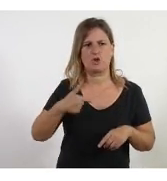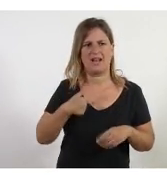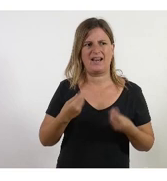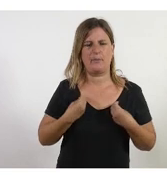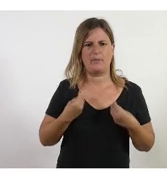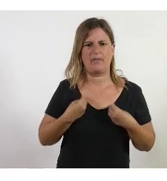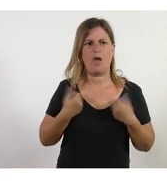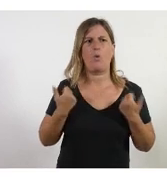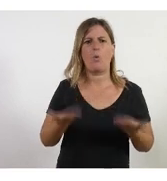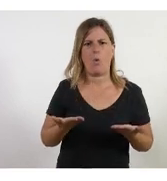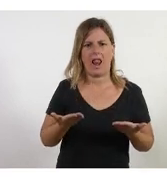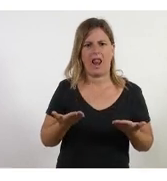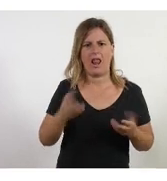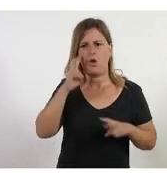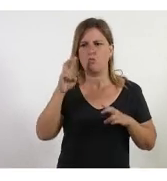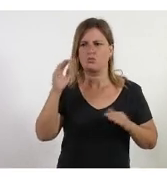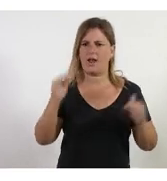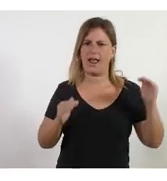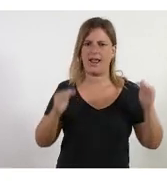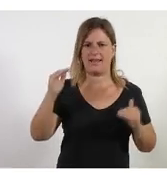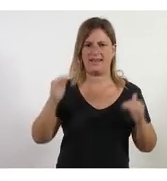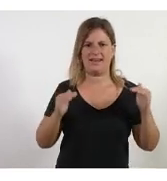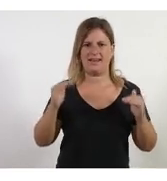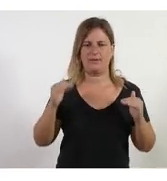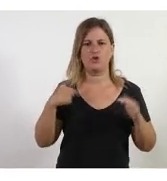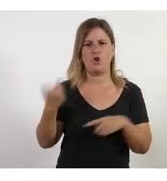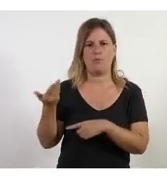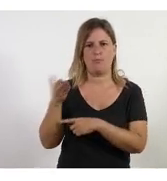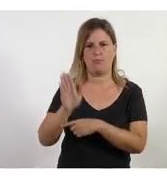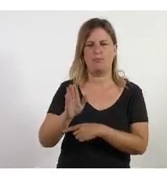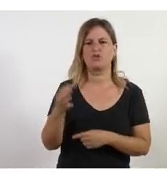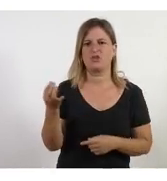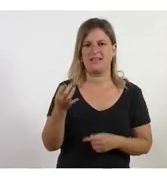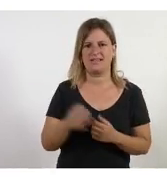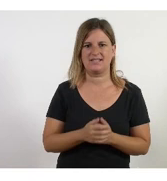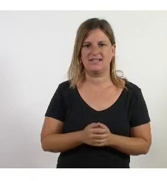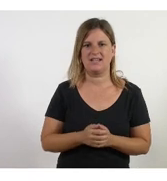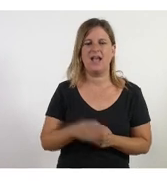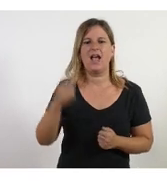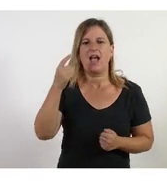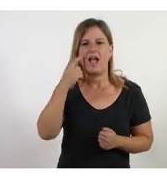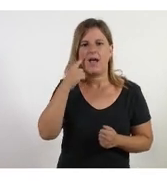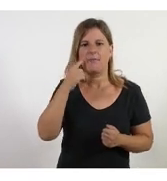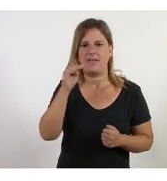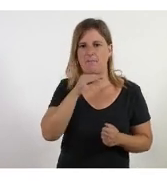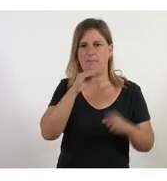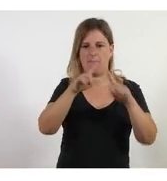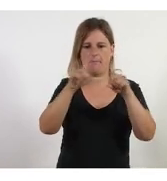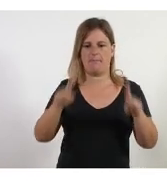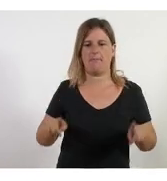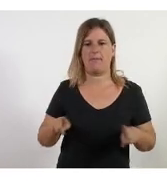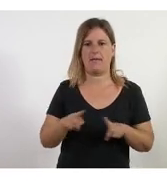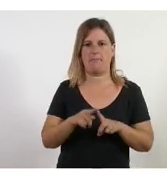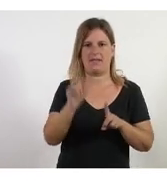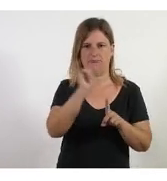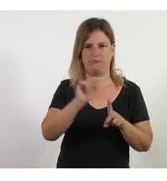vida i equilibrar-les. Us proposo fer el següent. Si teniu a mà un full de paper, un boli, un llapis,